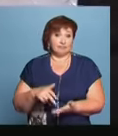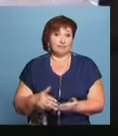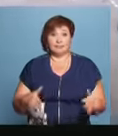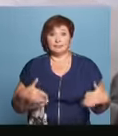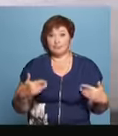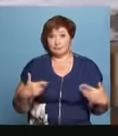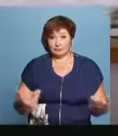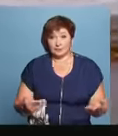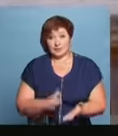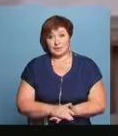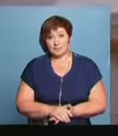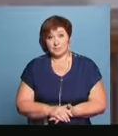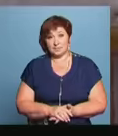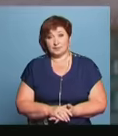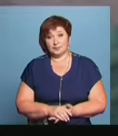Ставим